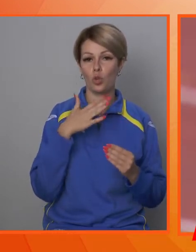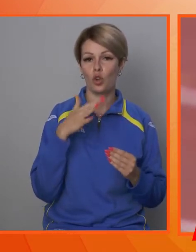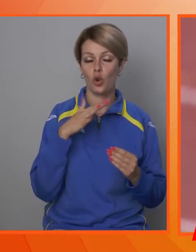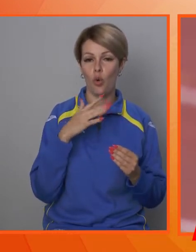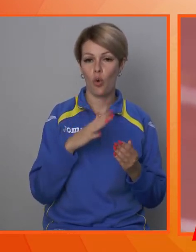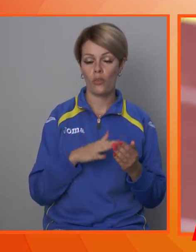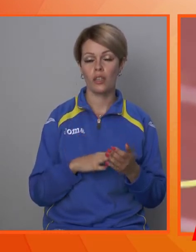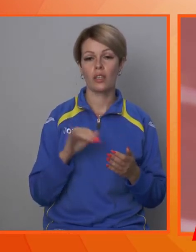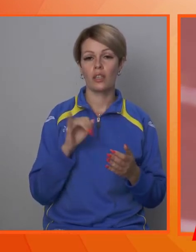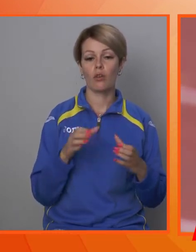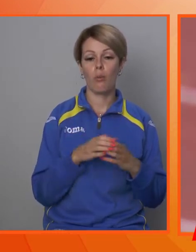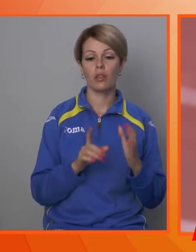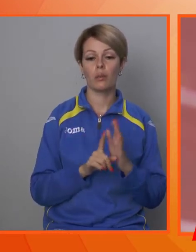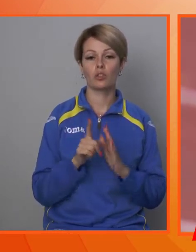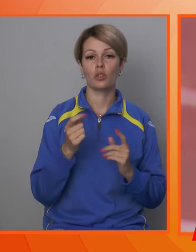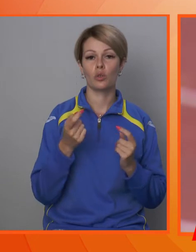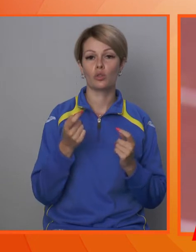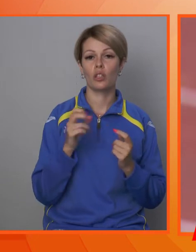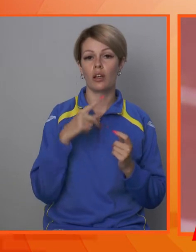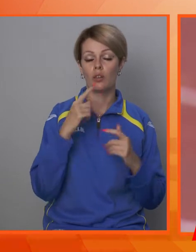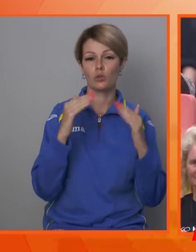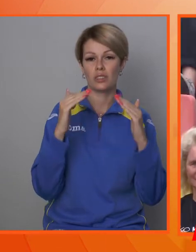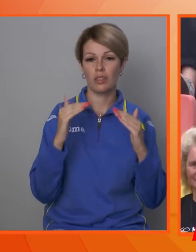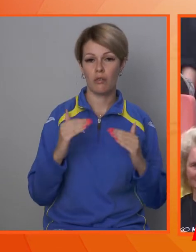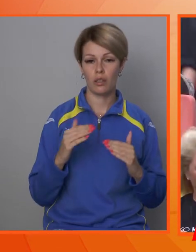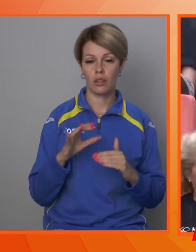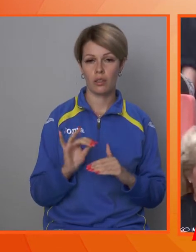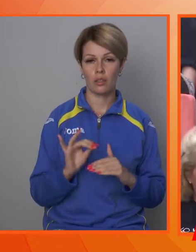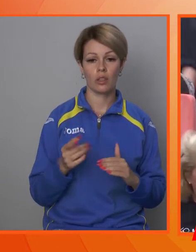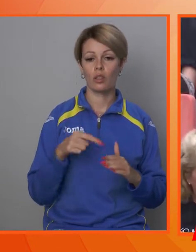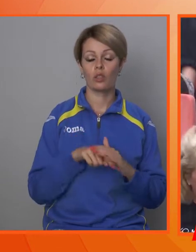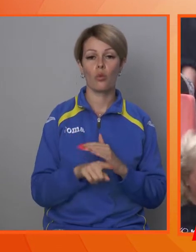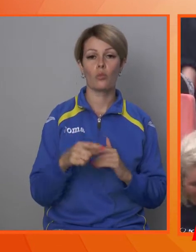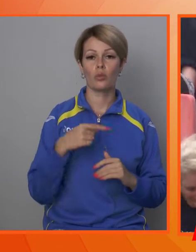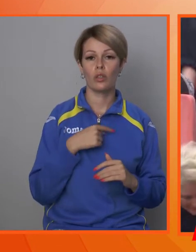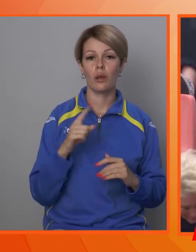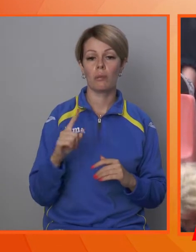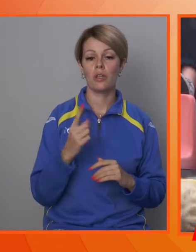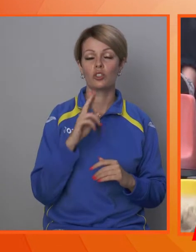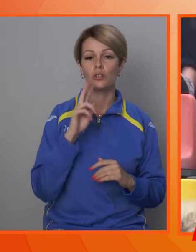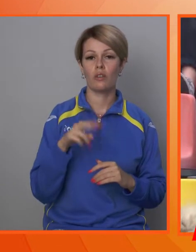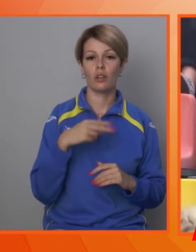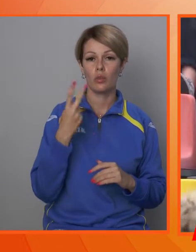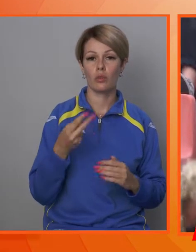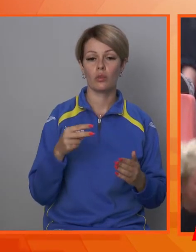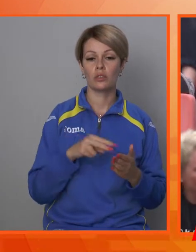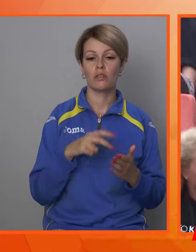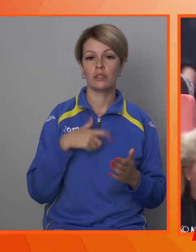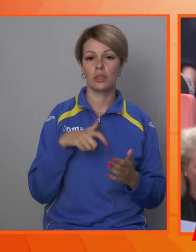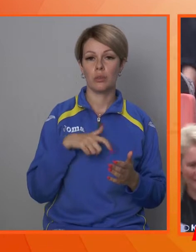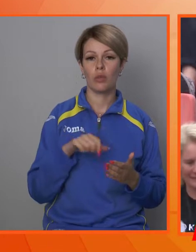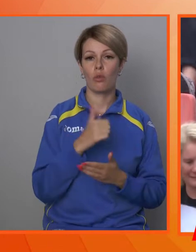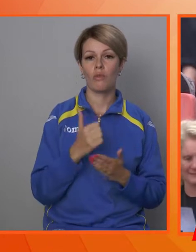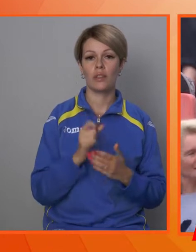свіжої крови, і команда почала трошки, як кажуть, здавати. Тобто я перші 2